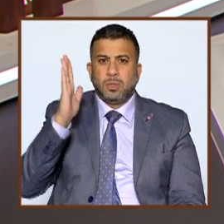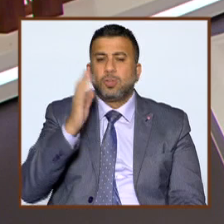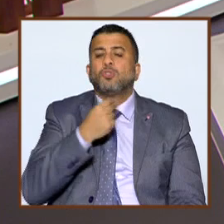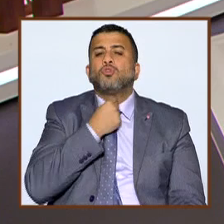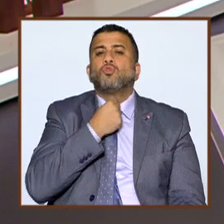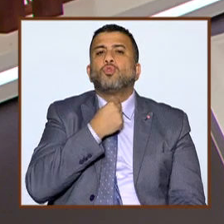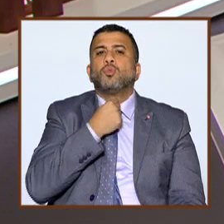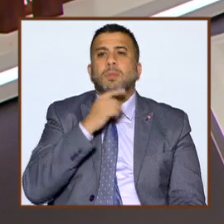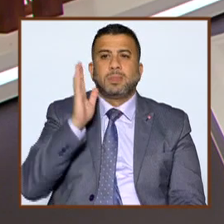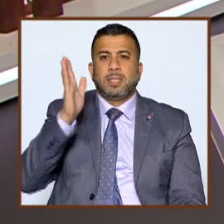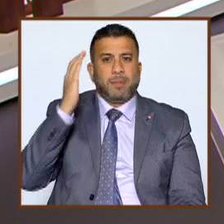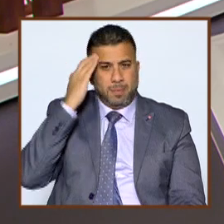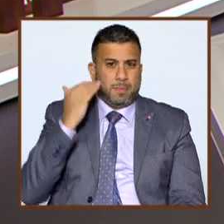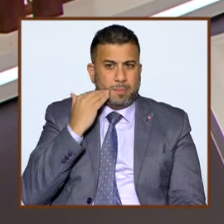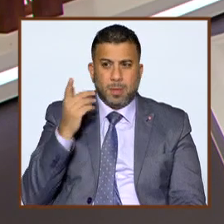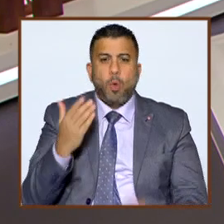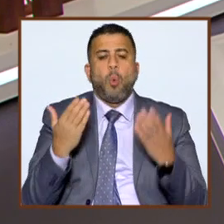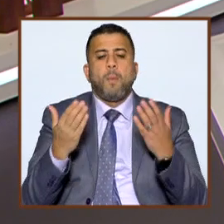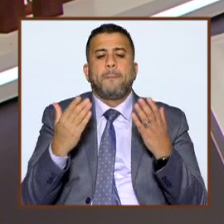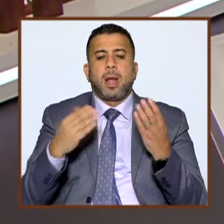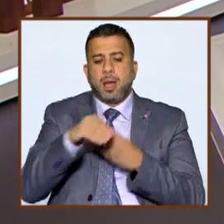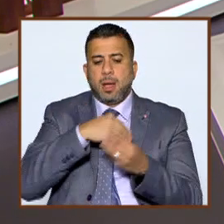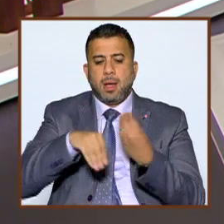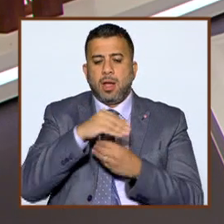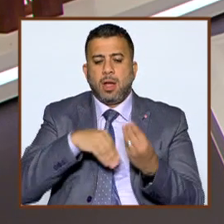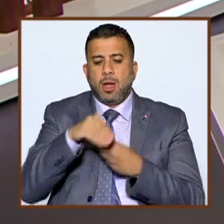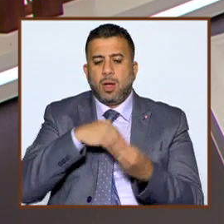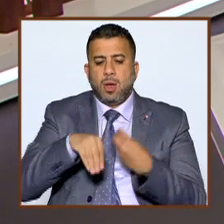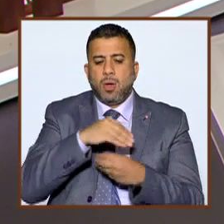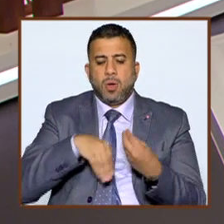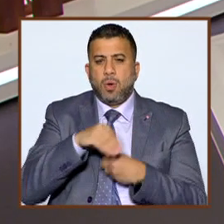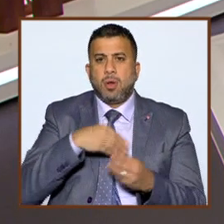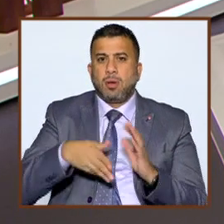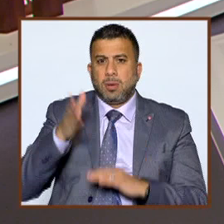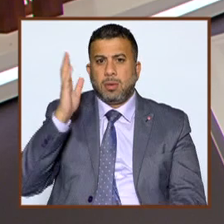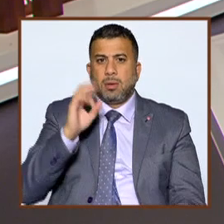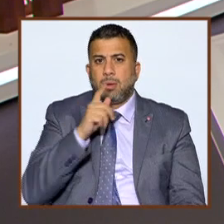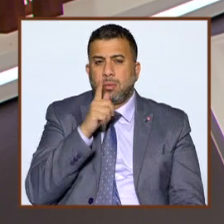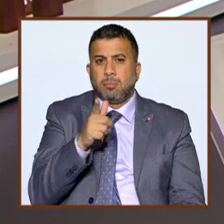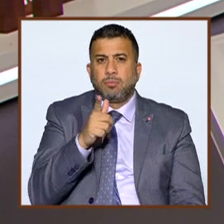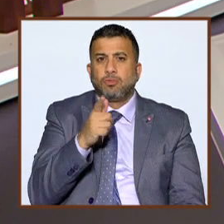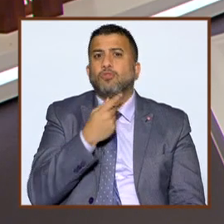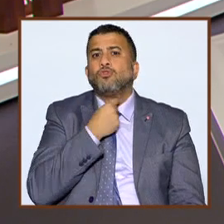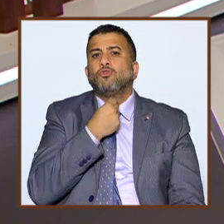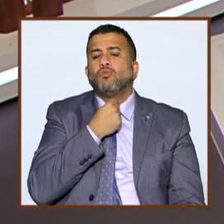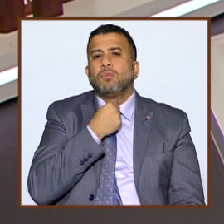الجمعة إلى العمرة، لكن قدر الله ما شاء الفعل أنه هو